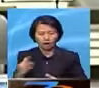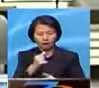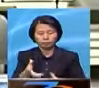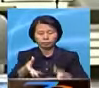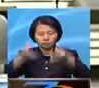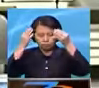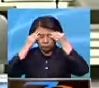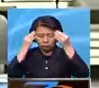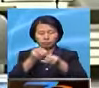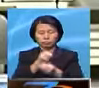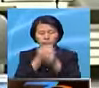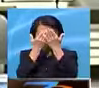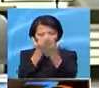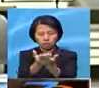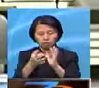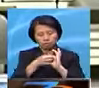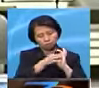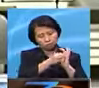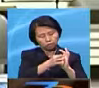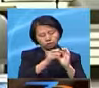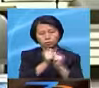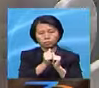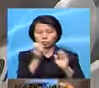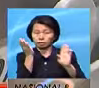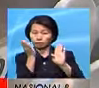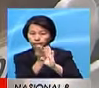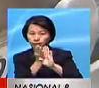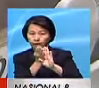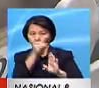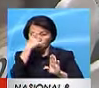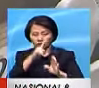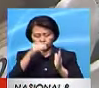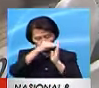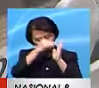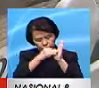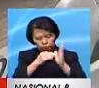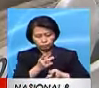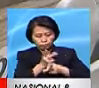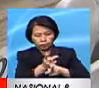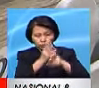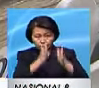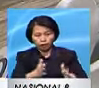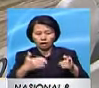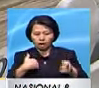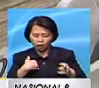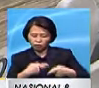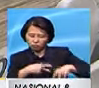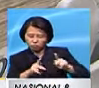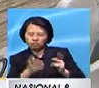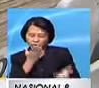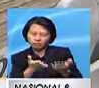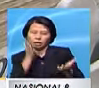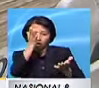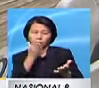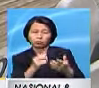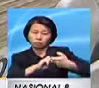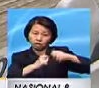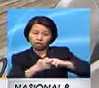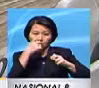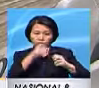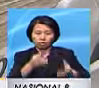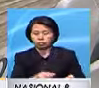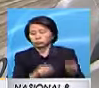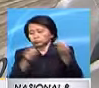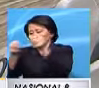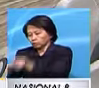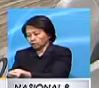maklum cadangan untuk bekerjasama dengan pihak bank bagi menyenarai peminjam yang ada potensi bermasalah untuk diserah